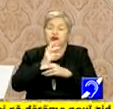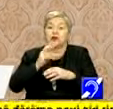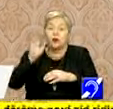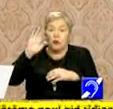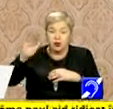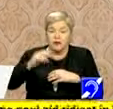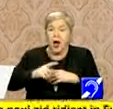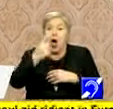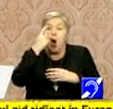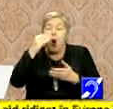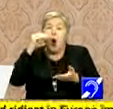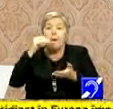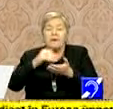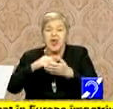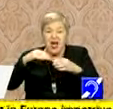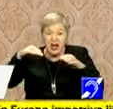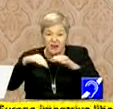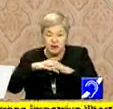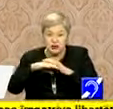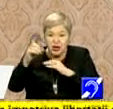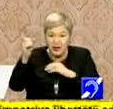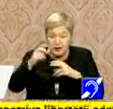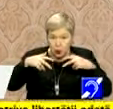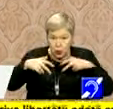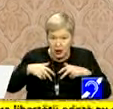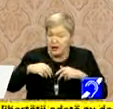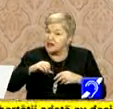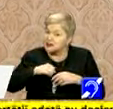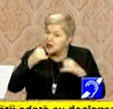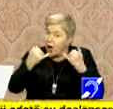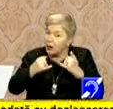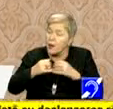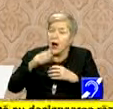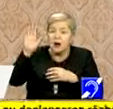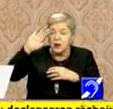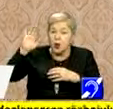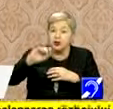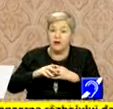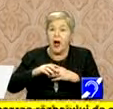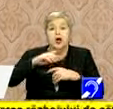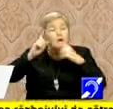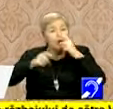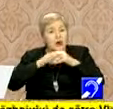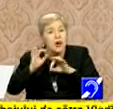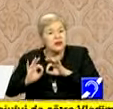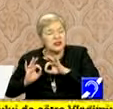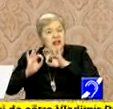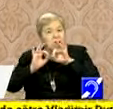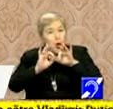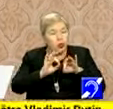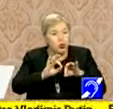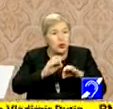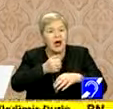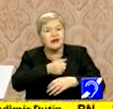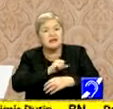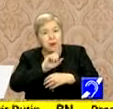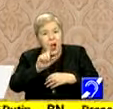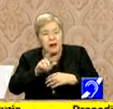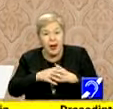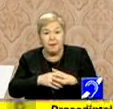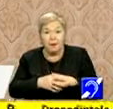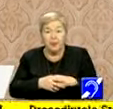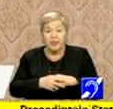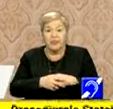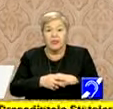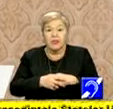1000 de refugiați ucrainieni se află acum în Republica Moldova și ei vor fi duși în Spania